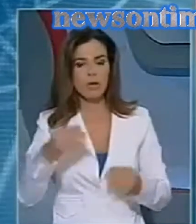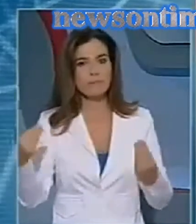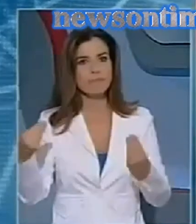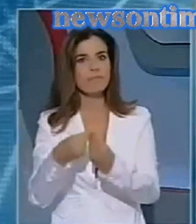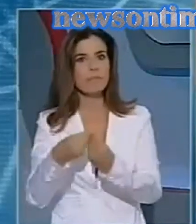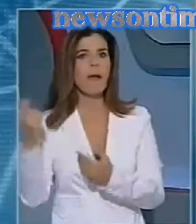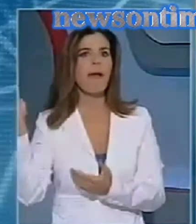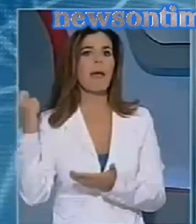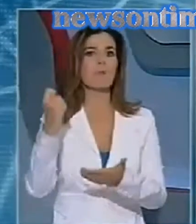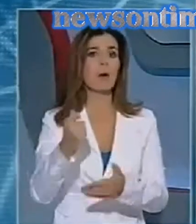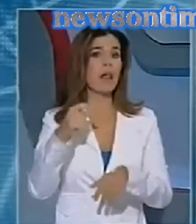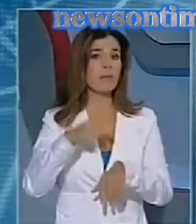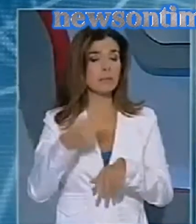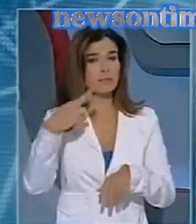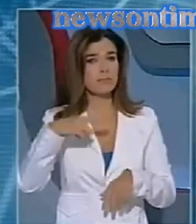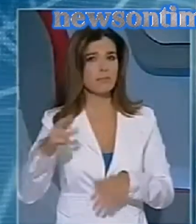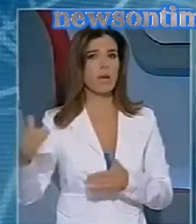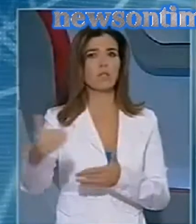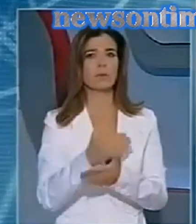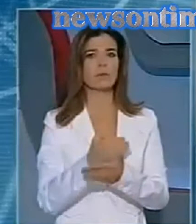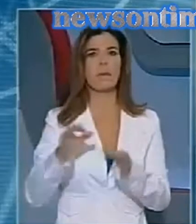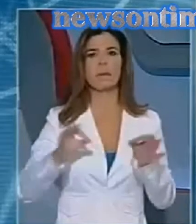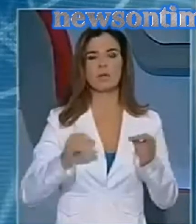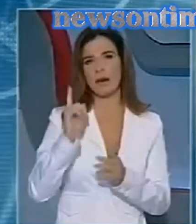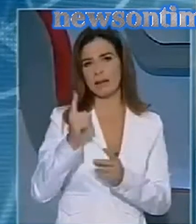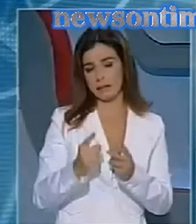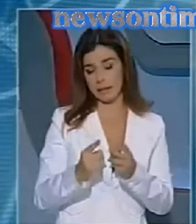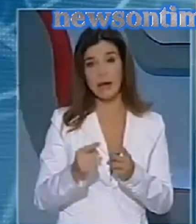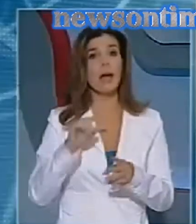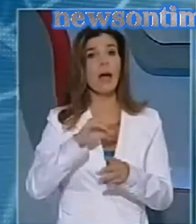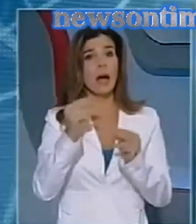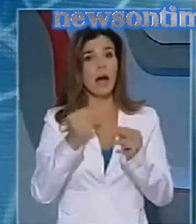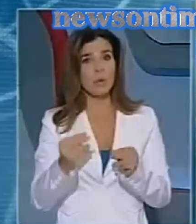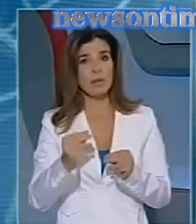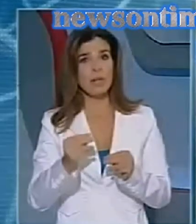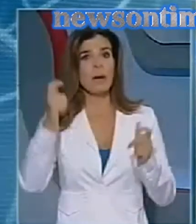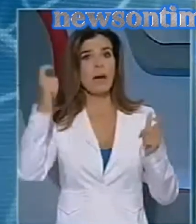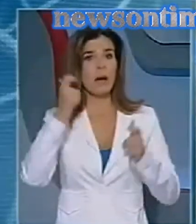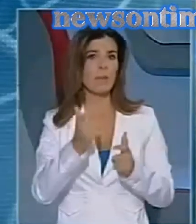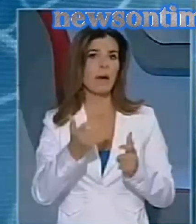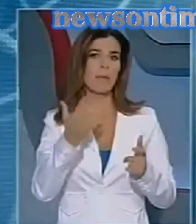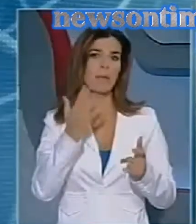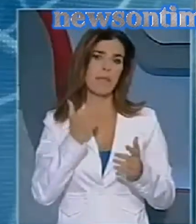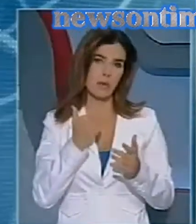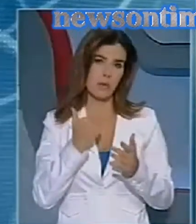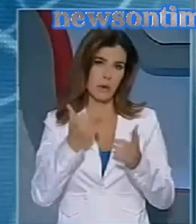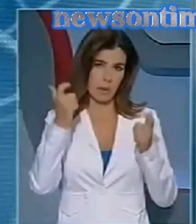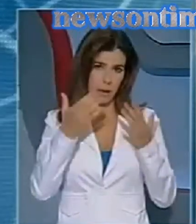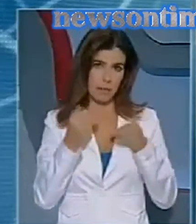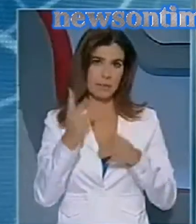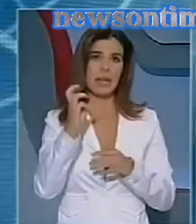ανάλογη επιδότηση. Όμως φέτος έχουν αυξηθεί τα εισοδηματικά και περιουσιακά κριτήρια και έτσι θα το λάβουν άγαμοι με ετήσιο εισόδημα 30.000